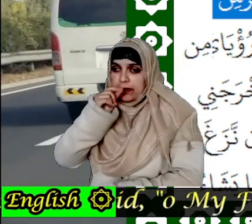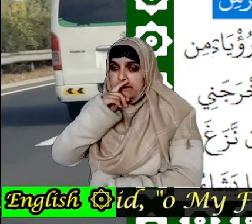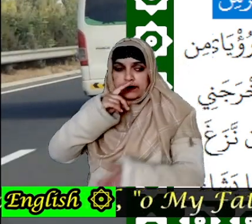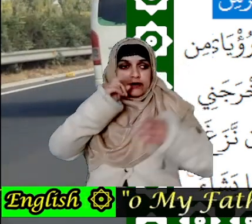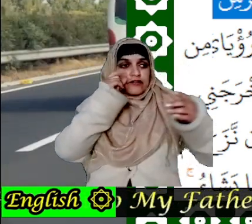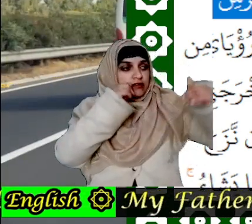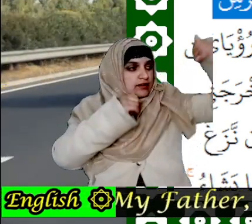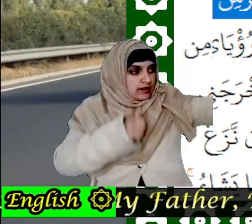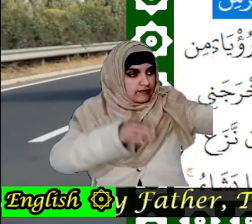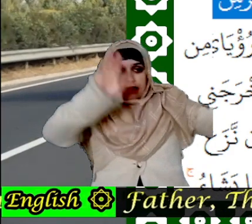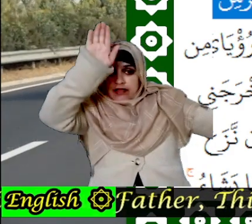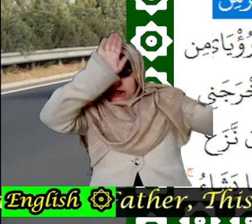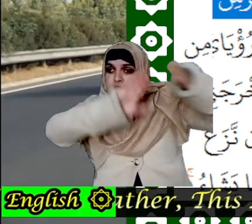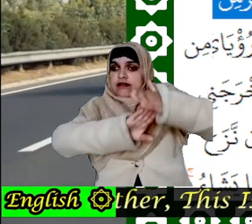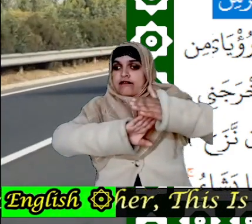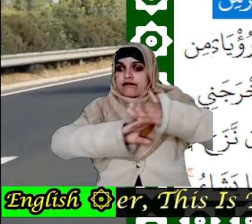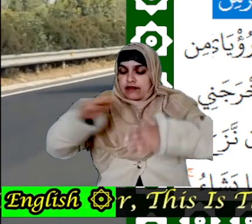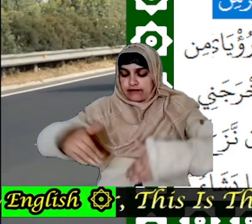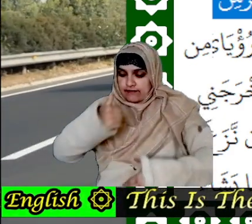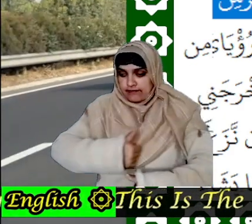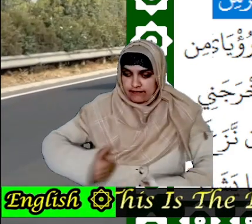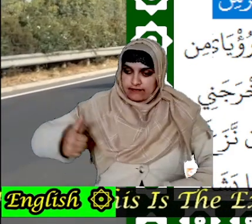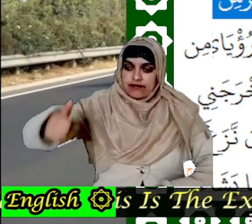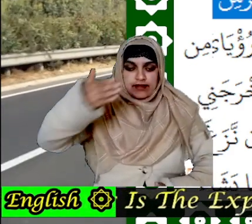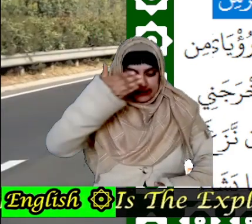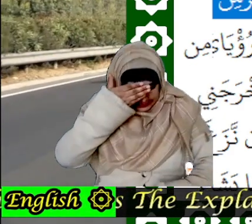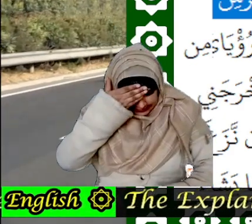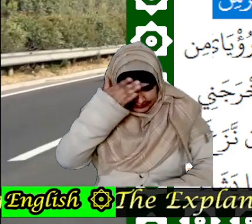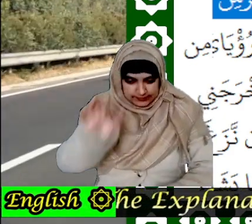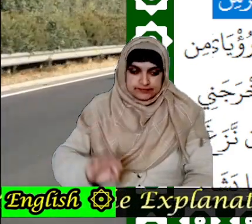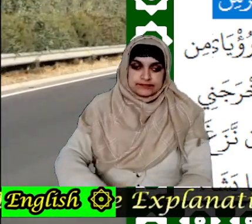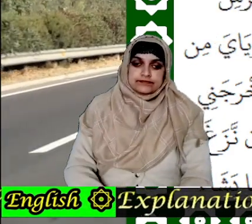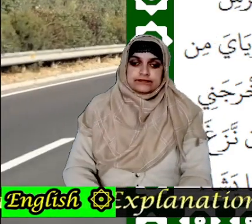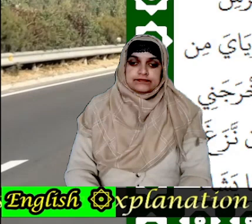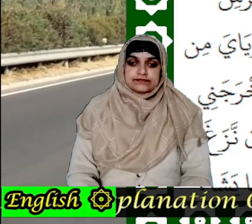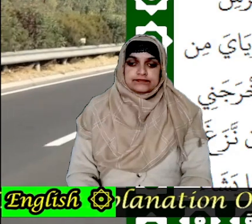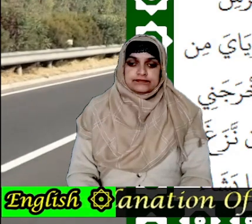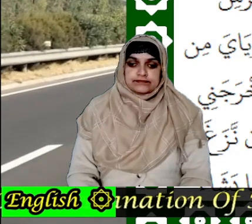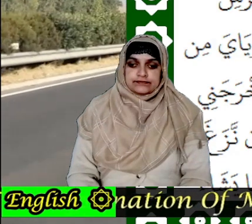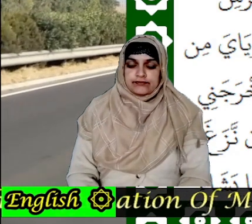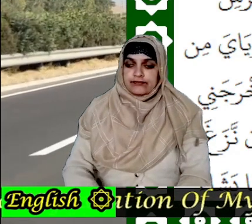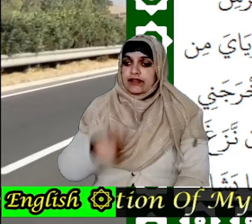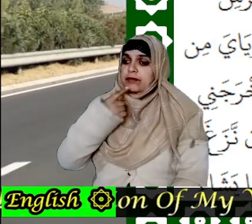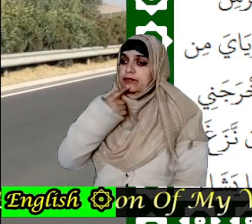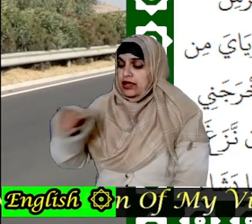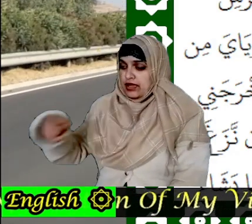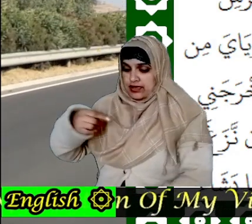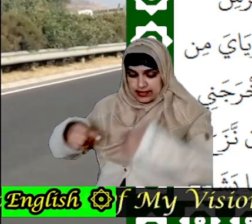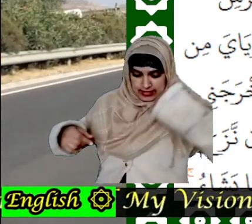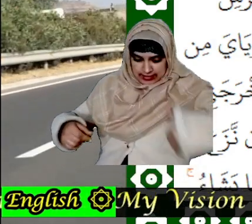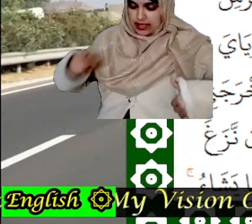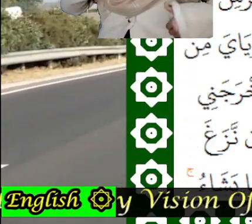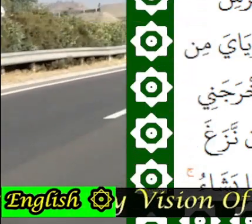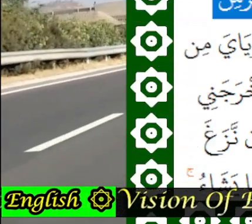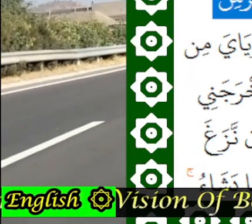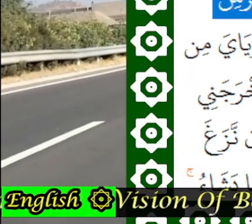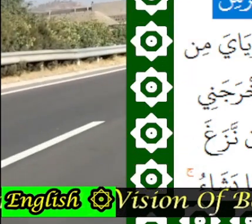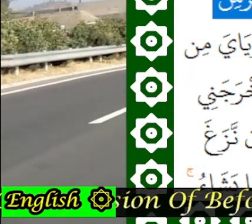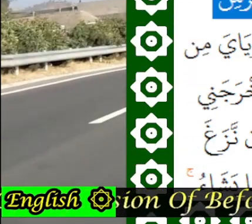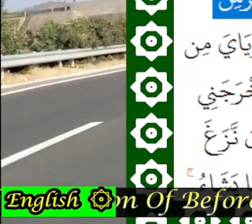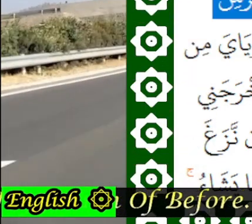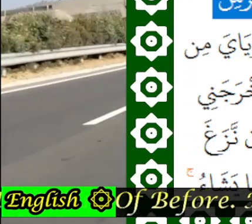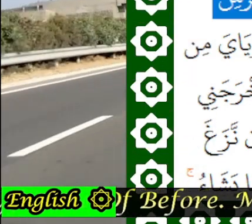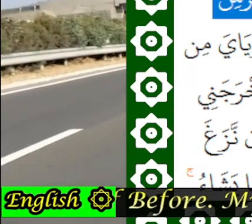وجنين نما قبقر أجون دوركا نامي جج نما قبقر أجون تهيا والردوي إلى يوسف